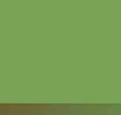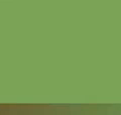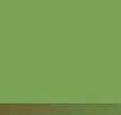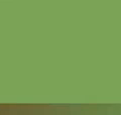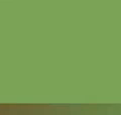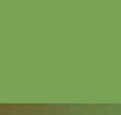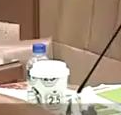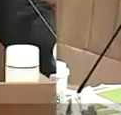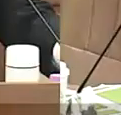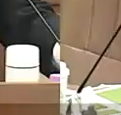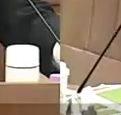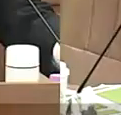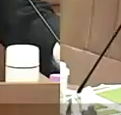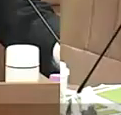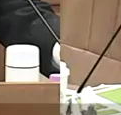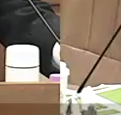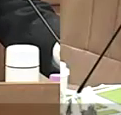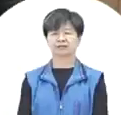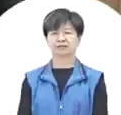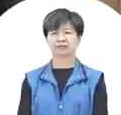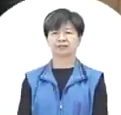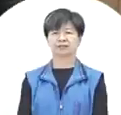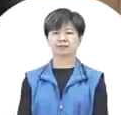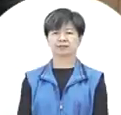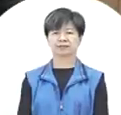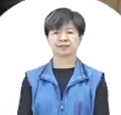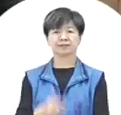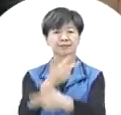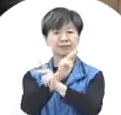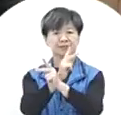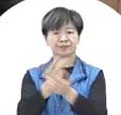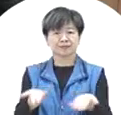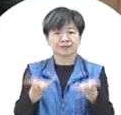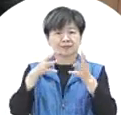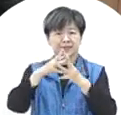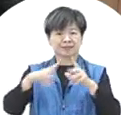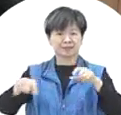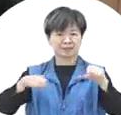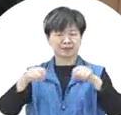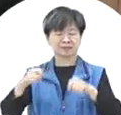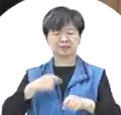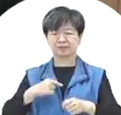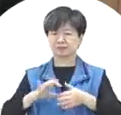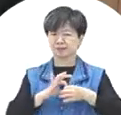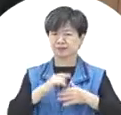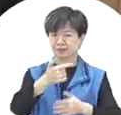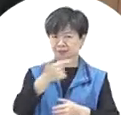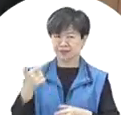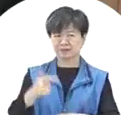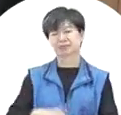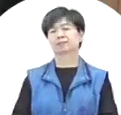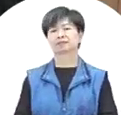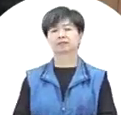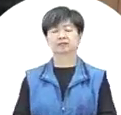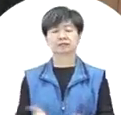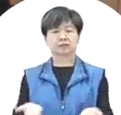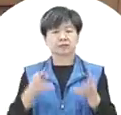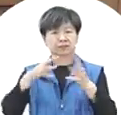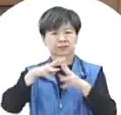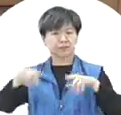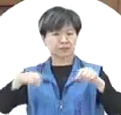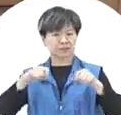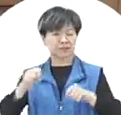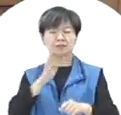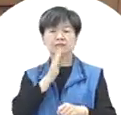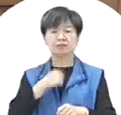己站出来哦。 您那个农友他们 板桥的福州都市计划一直是本席非常关注的一个问题，因为福州都市计划是我们